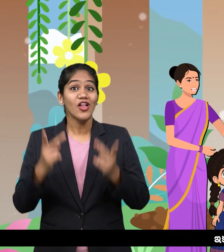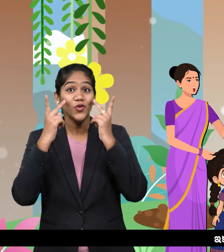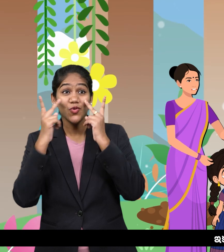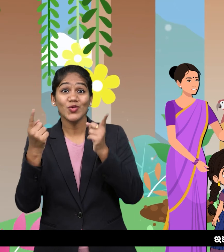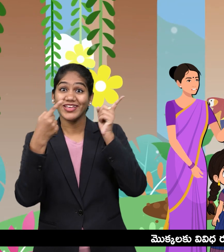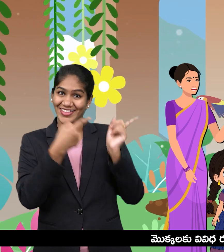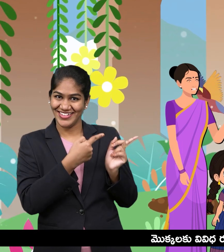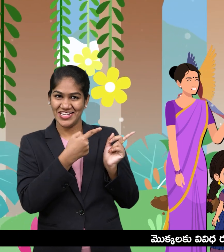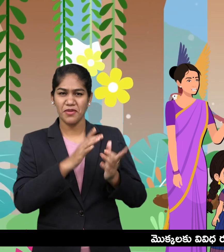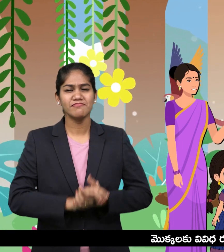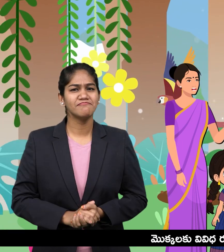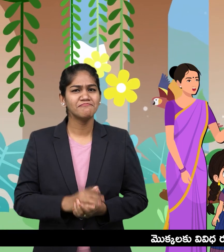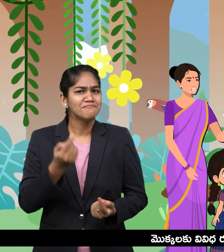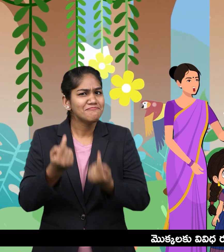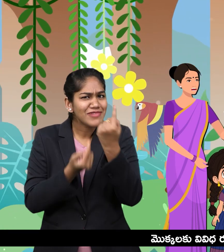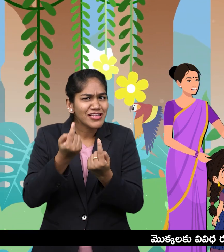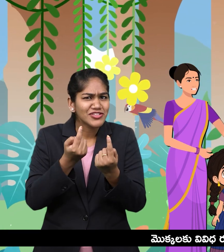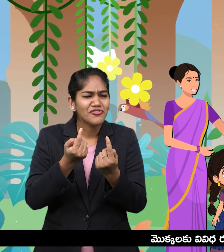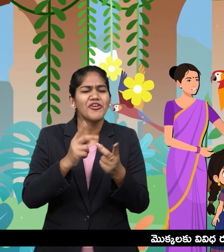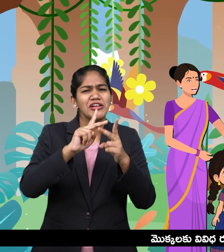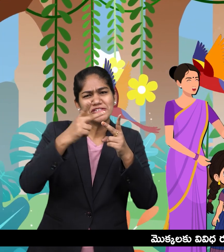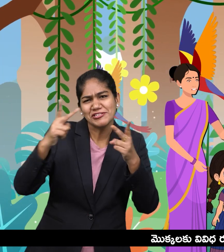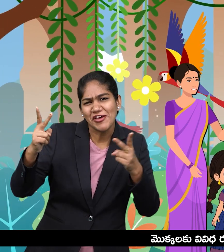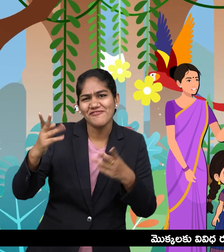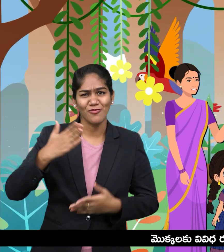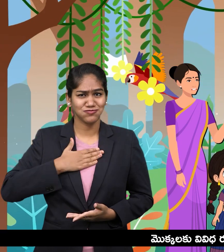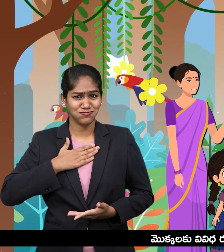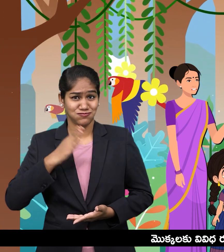ఇక్కడ చూడండి, మొక్కలకు వివిధ రకాల ఆకులు కలిగి ఉంటాయి.